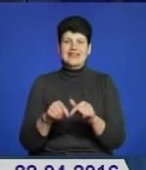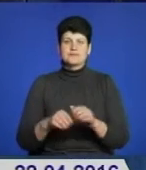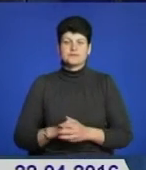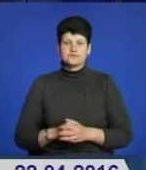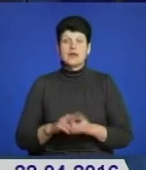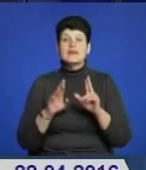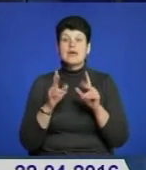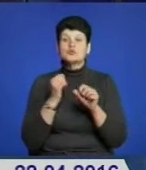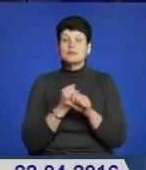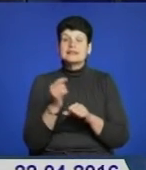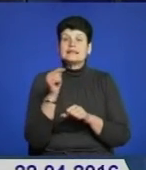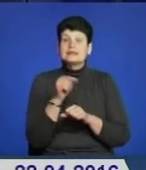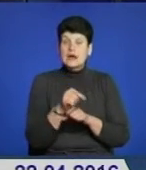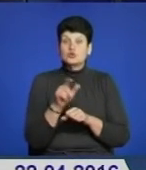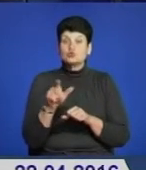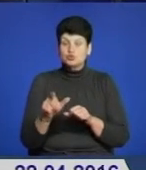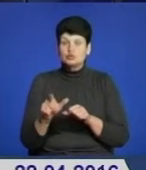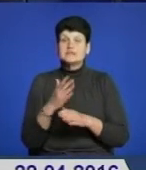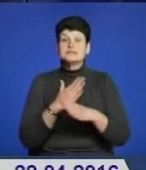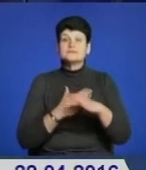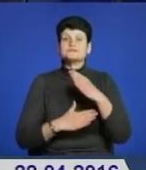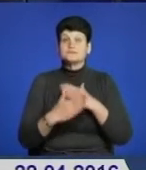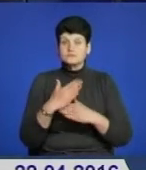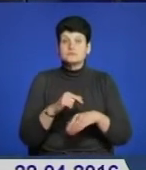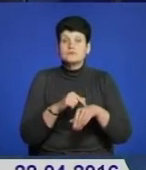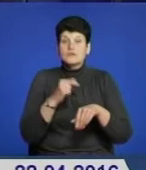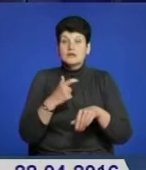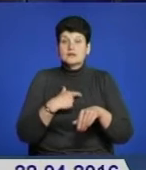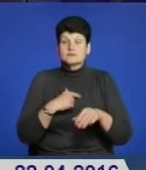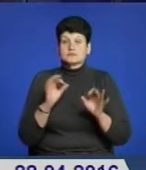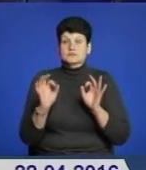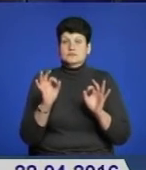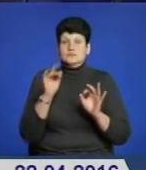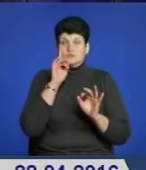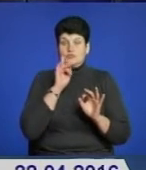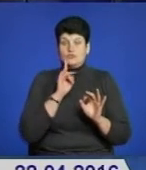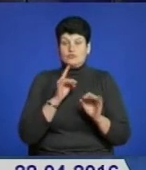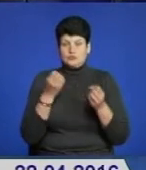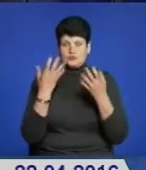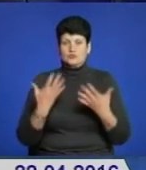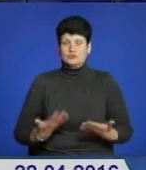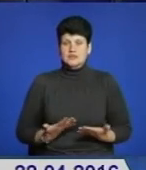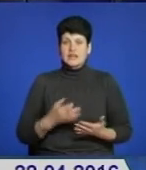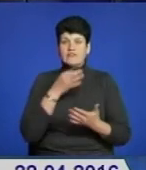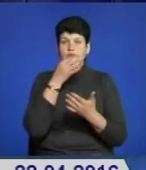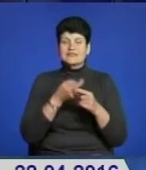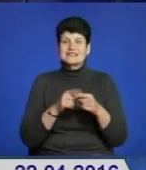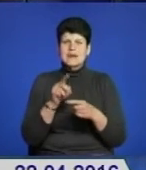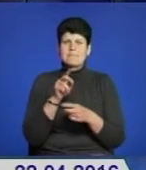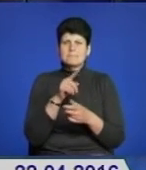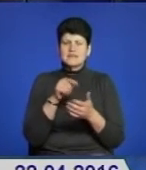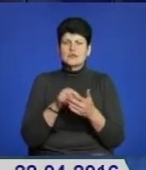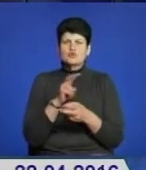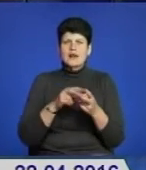Як зробити так, аби люди з обмеженими можливостями почувалися максимально комфортно у повсякденному житті? Відповідь на це питання шукали